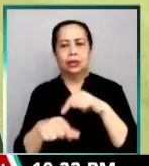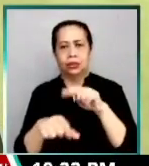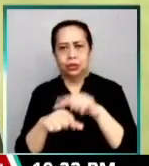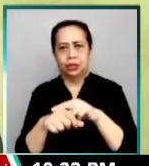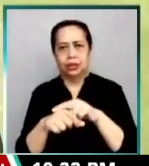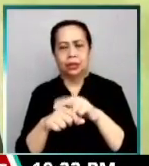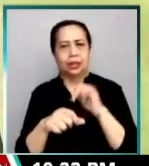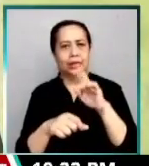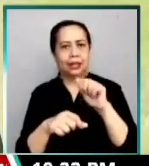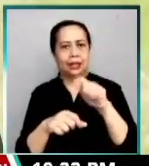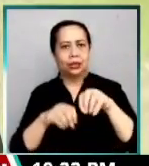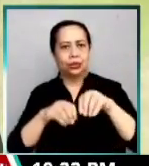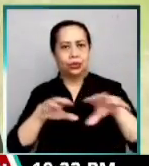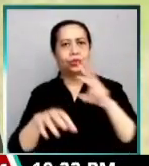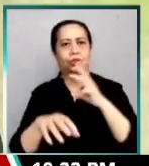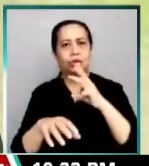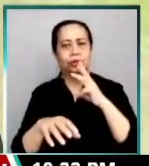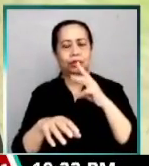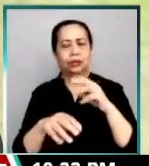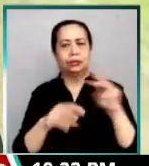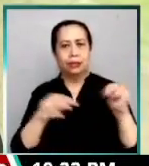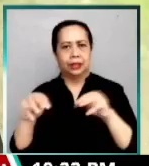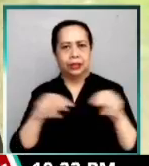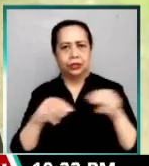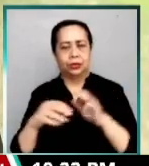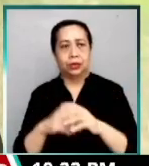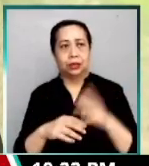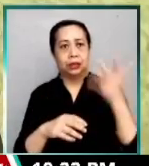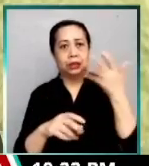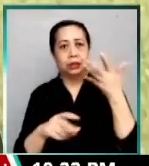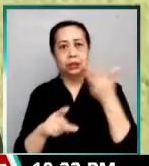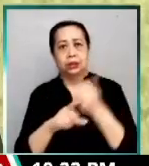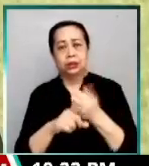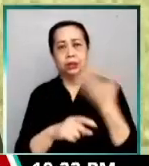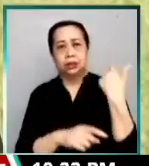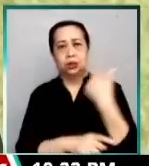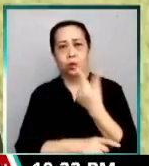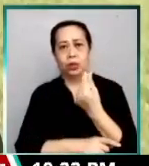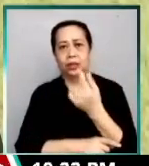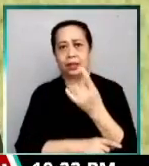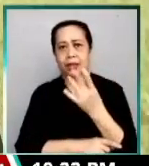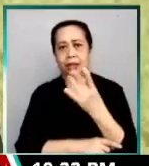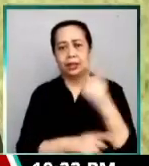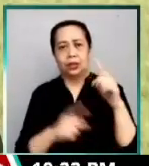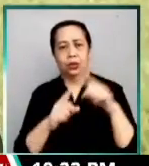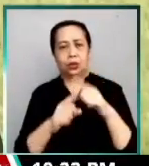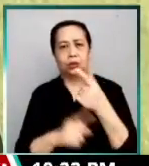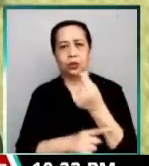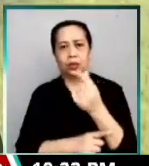water management. Nung huling manalasa ang El Nino sa bansa noong 2018 hanggang 2019,